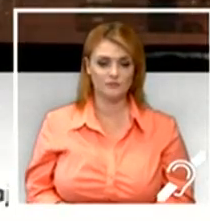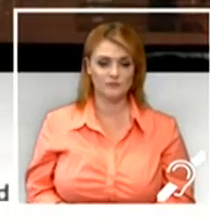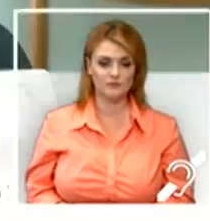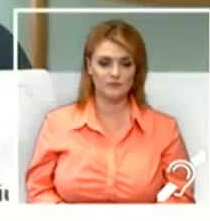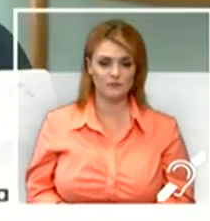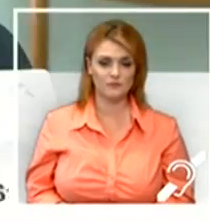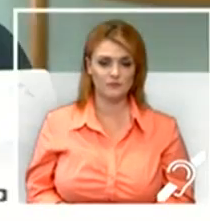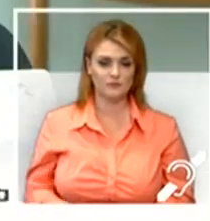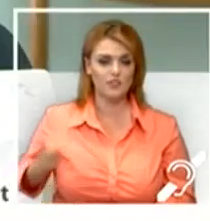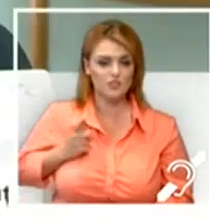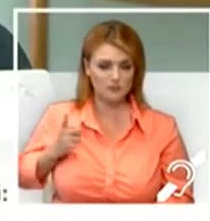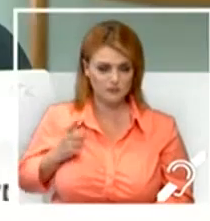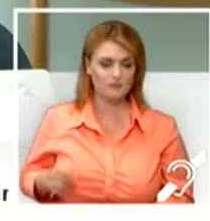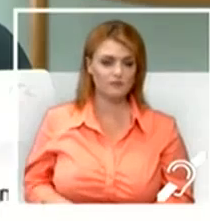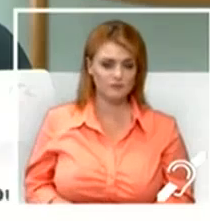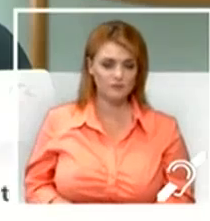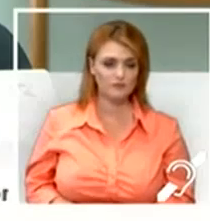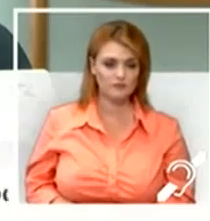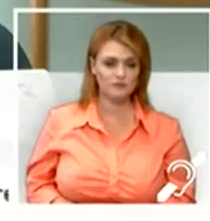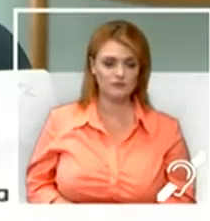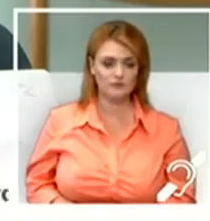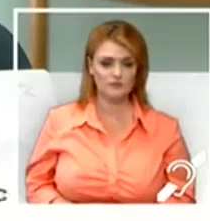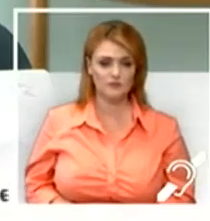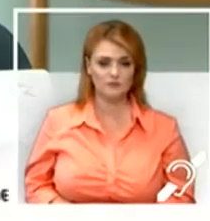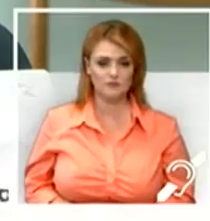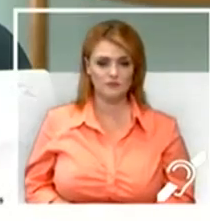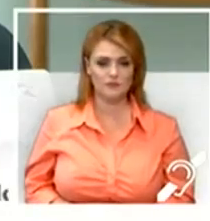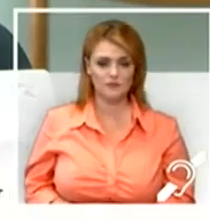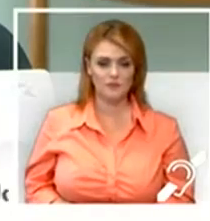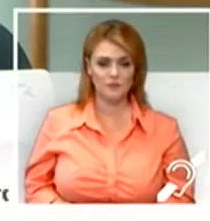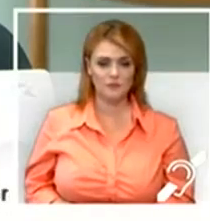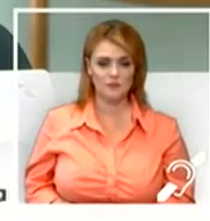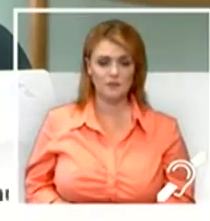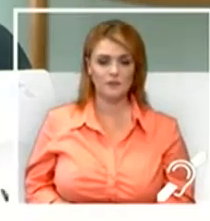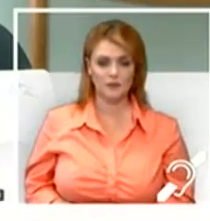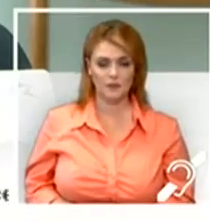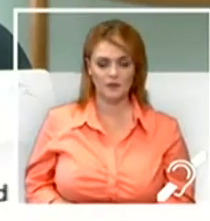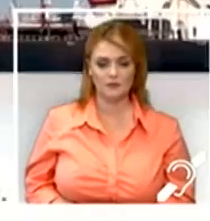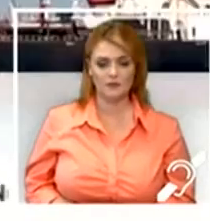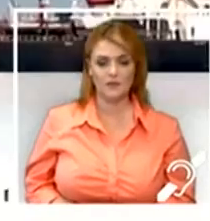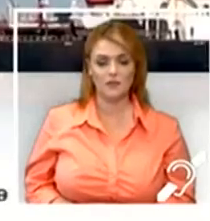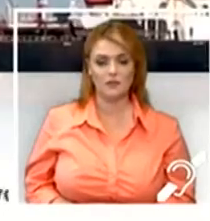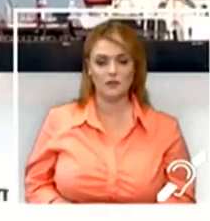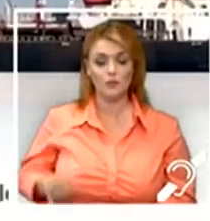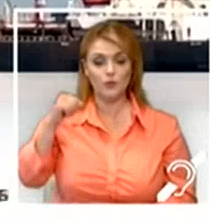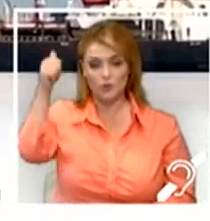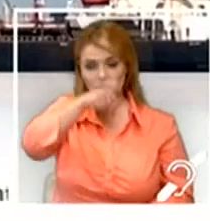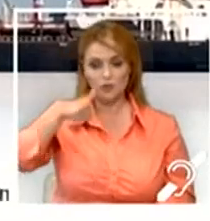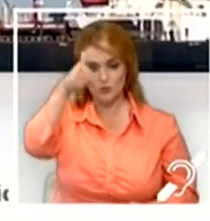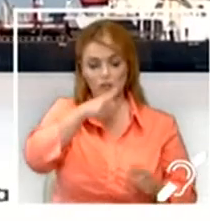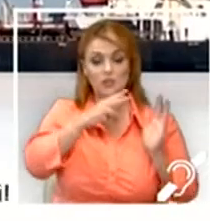infrastructura stațiilor cu mai multe căi de sortare și de primire, recepție, ca să putem prelucra mai multă marfă. Anul